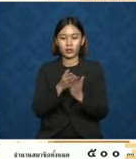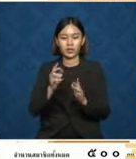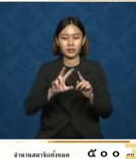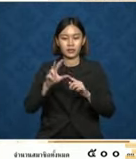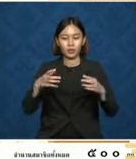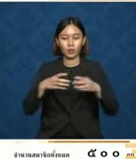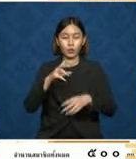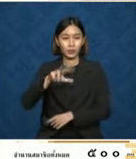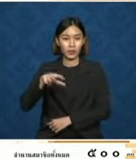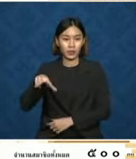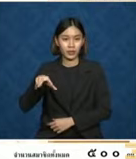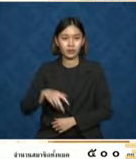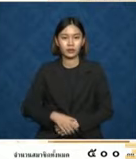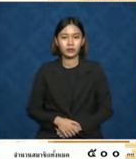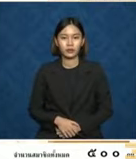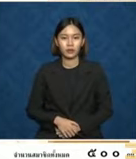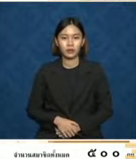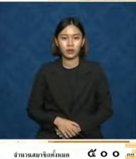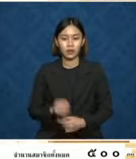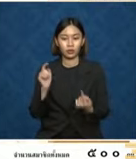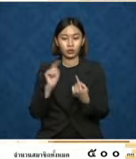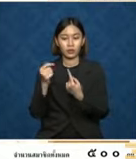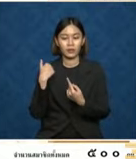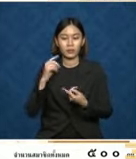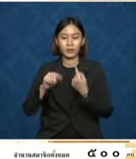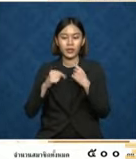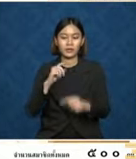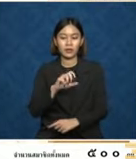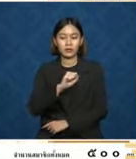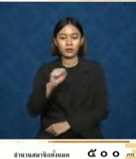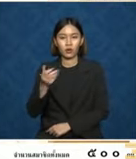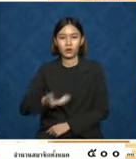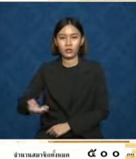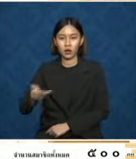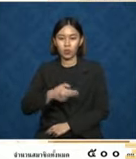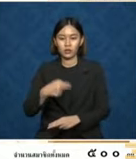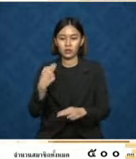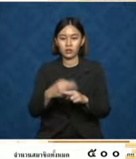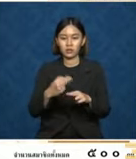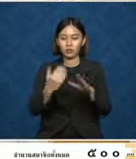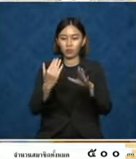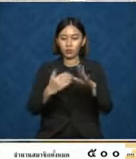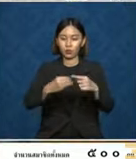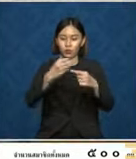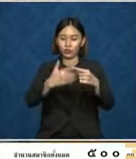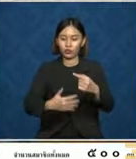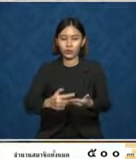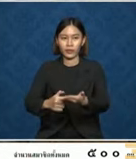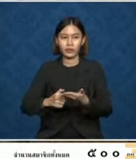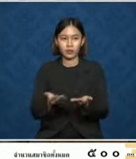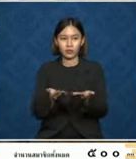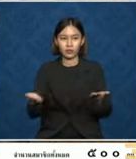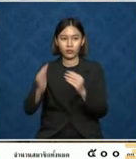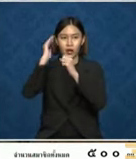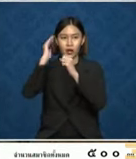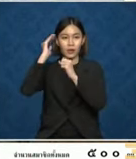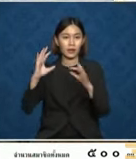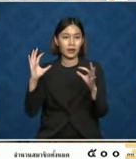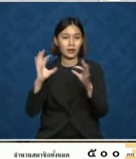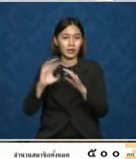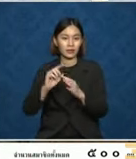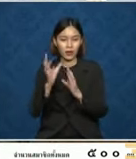คเพื่อไทยครับท่านประธานครับจากการที่มีเพื่อนสมาชิกหลายท่านได้ลงชื่อเสนอญัตติและอภิปรายเกี่ยวกับ